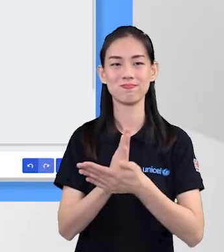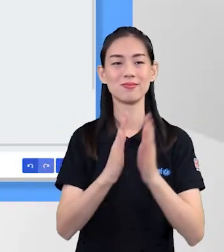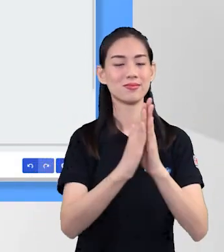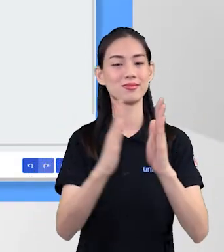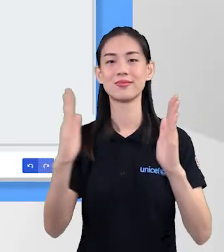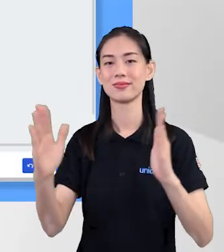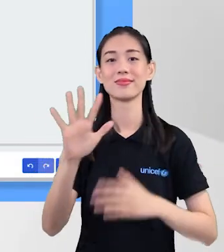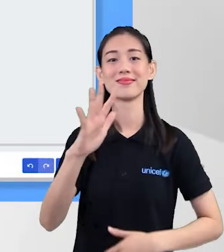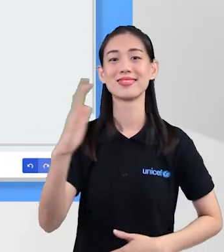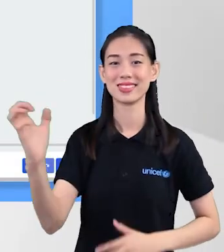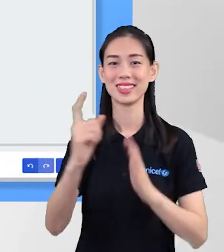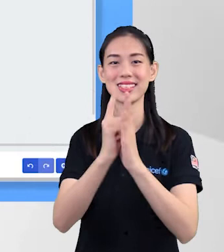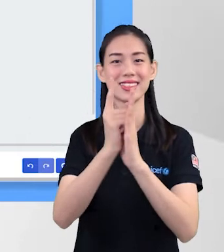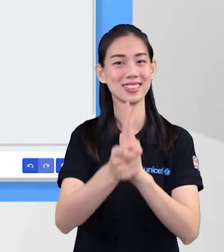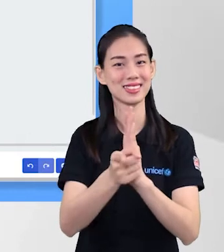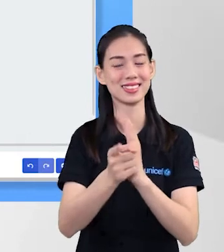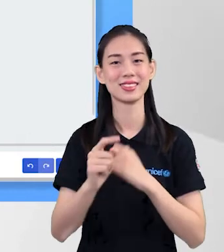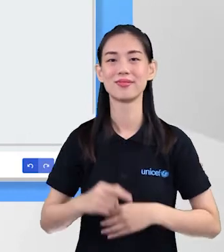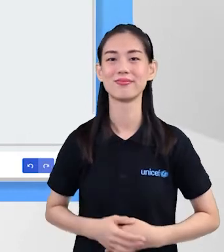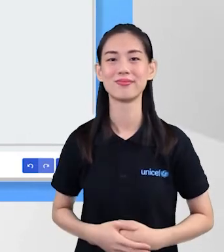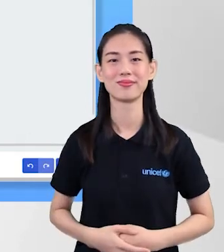500 milisaat.